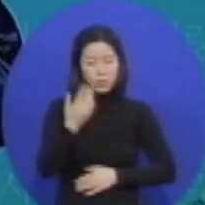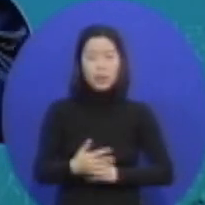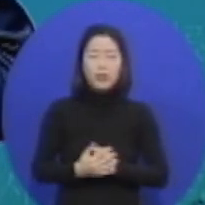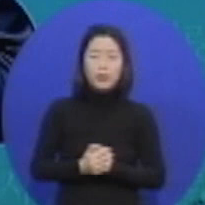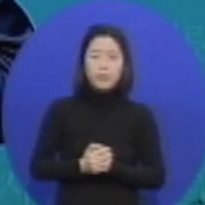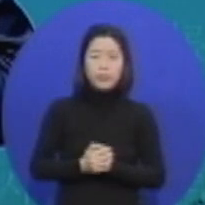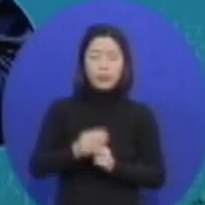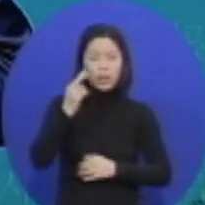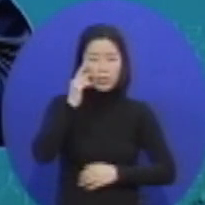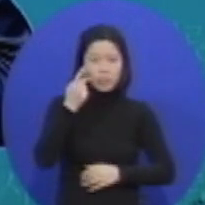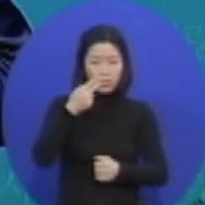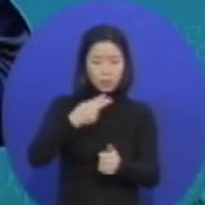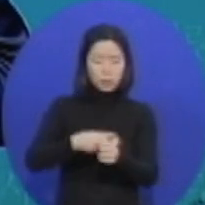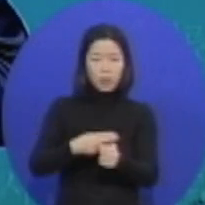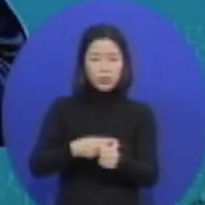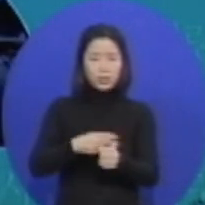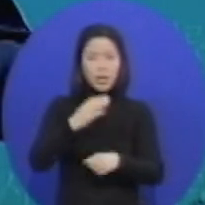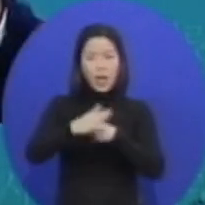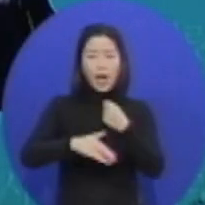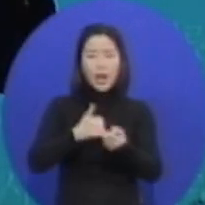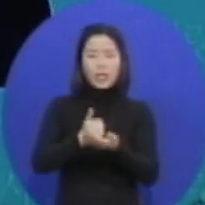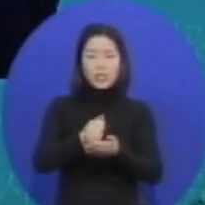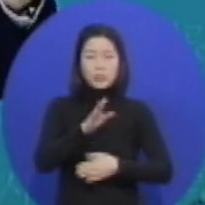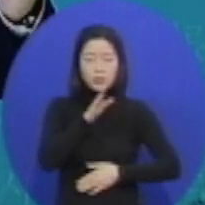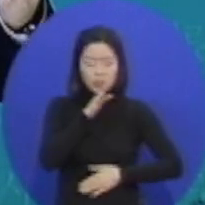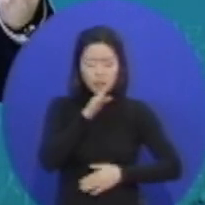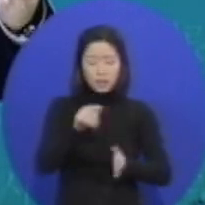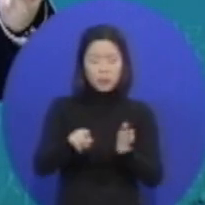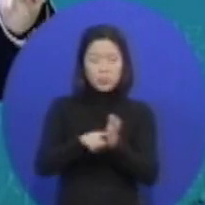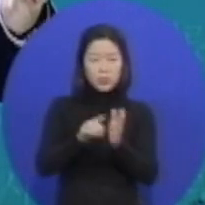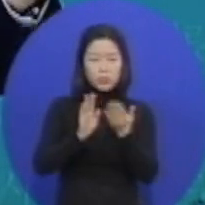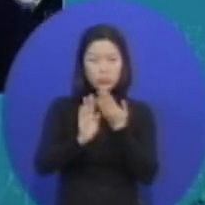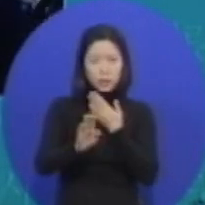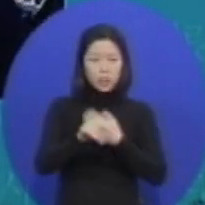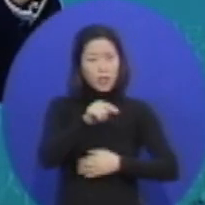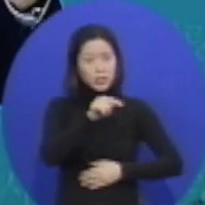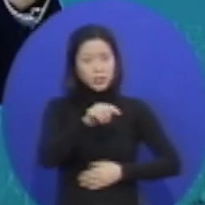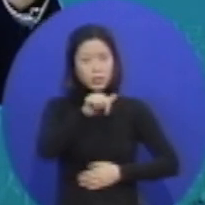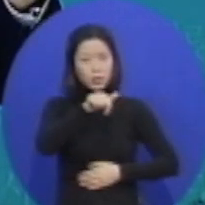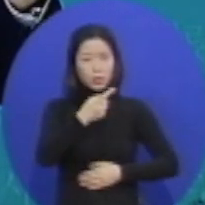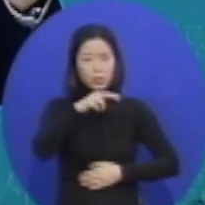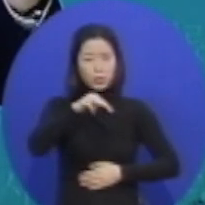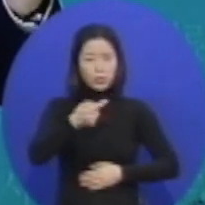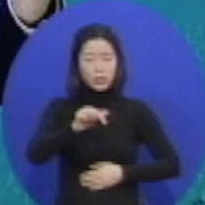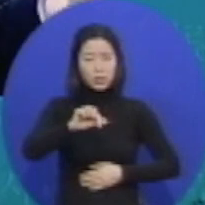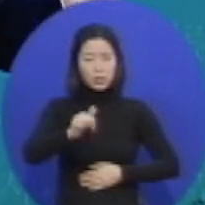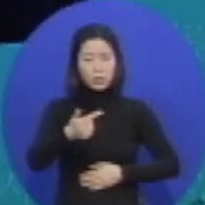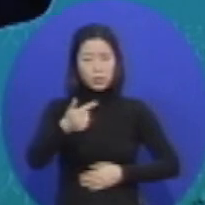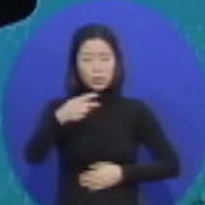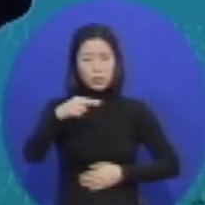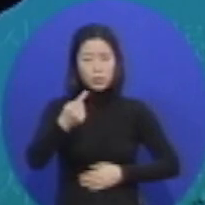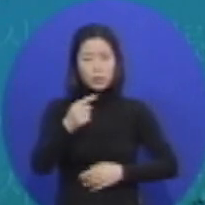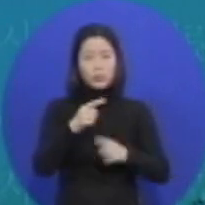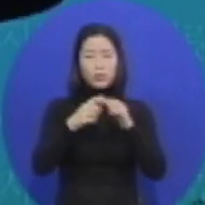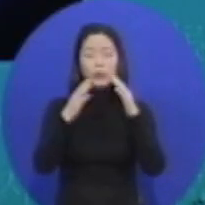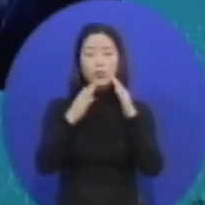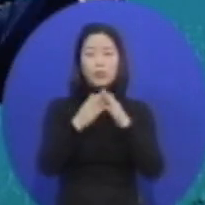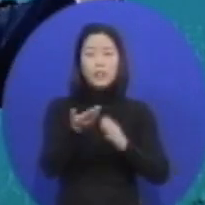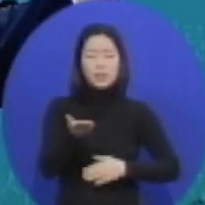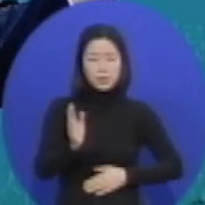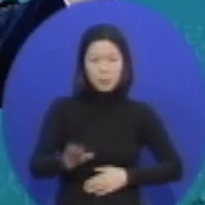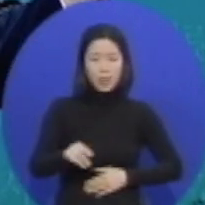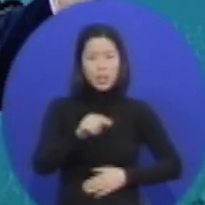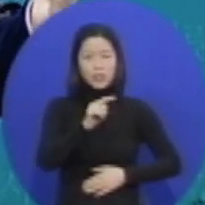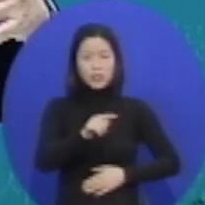하나님을 진짜 믿고 나니까 그런 고린도 교회 지만 너무 감사한 거예요 그 우상의 도시 환락의